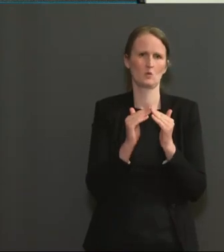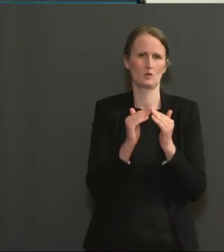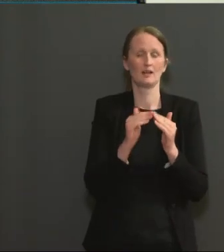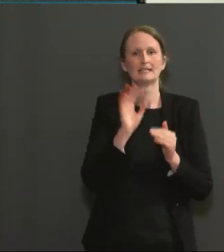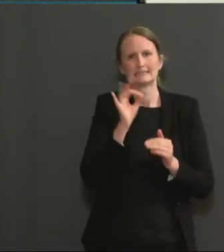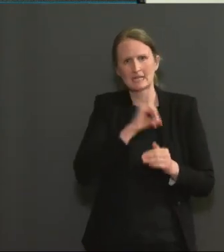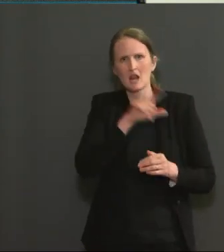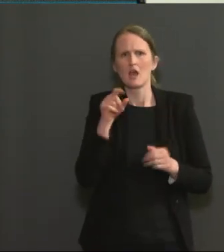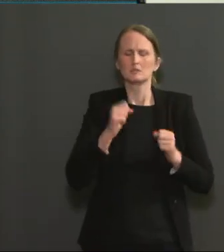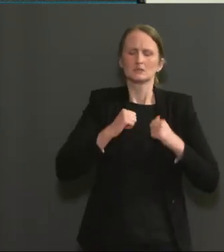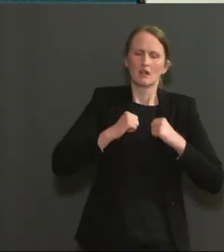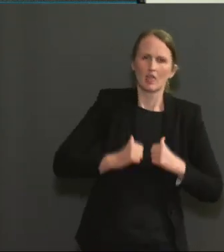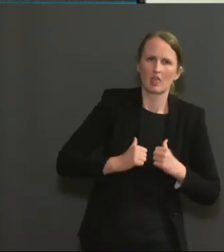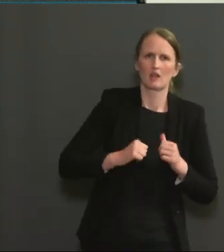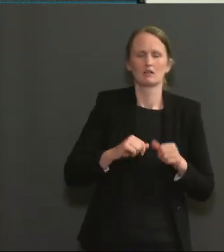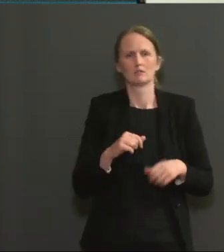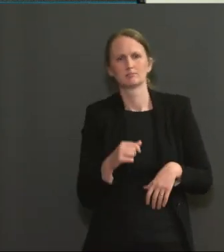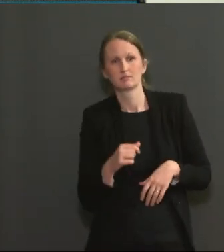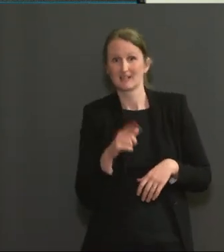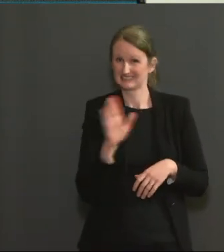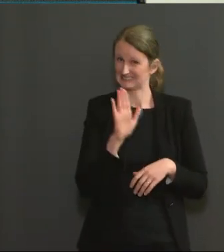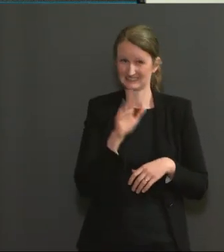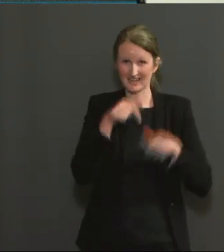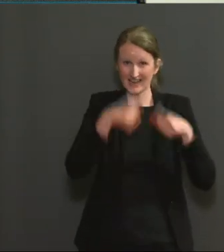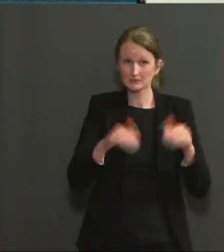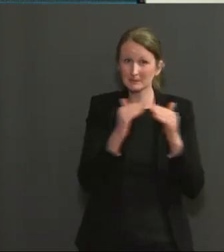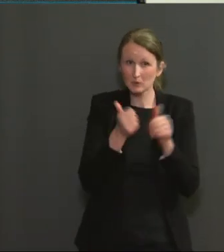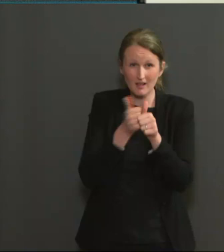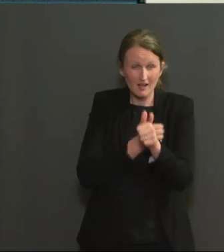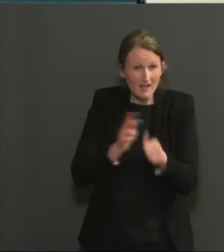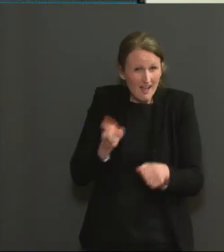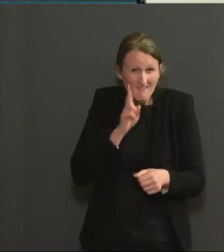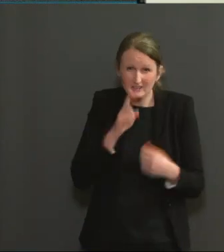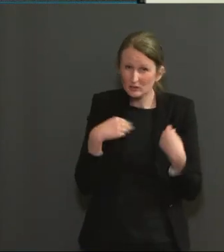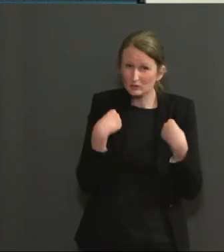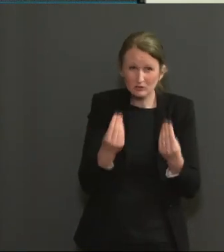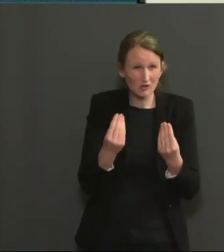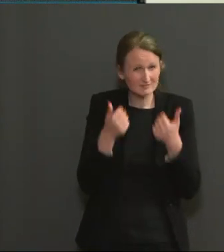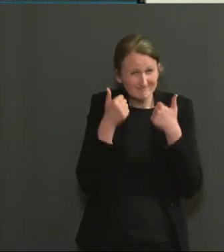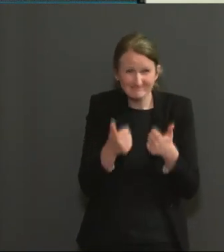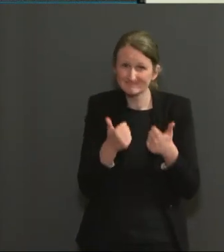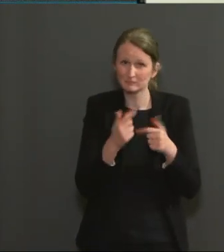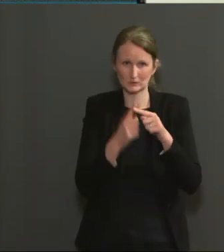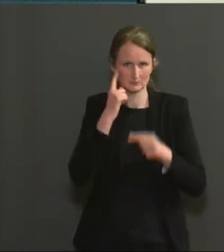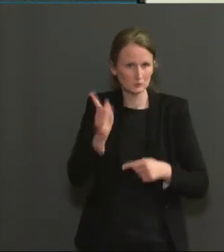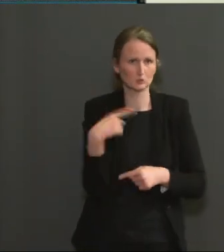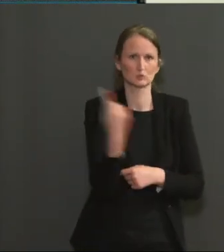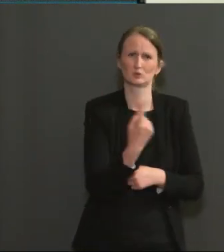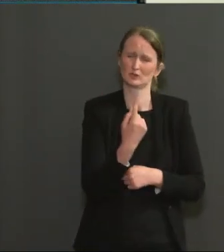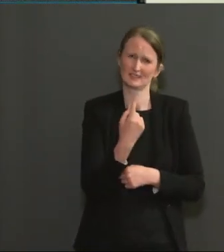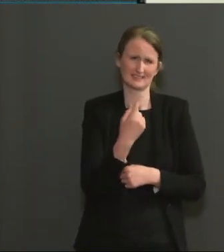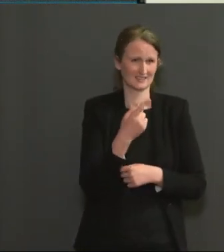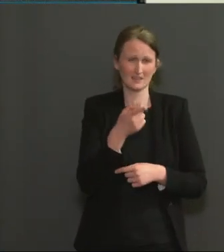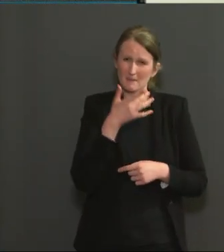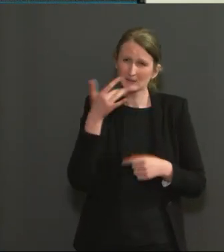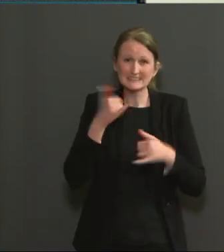plus d'avantage que d'inconvénient essayer et de l'appliquer vraiment au maximum et si vous êtes je dirais contraint d'être présent